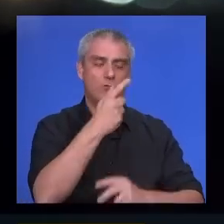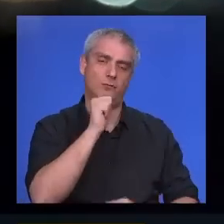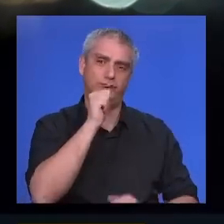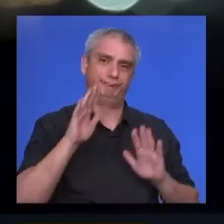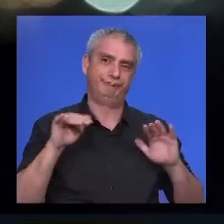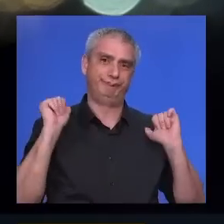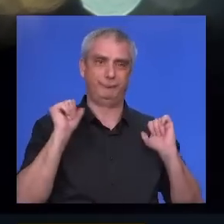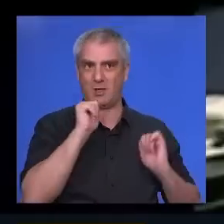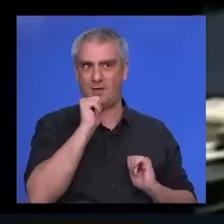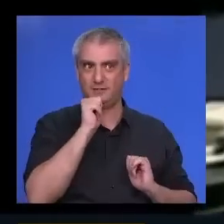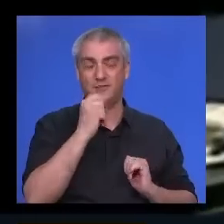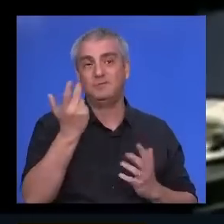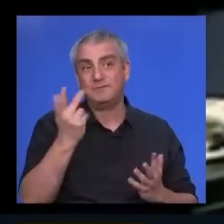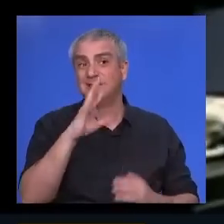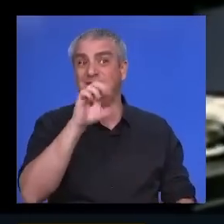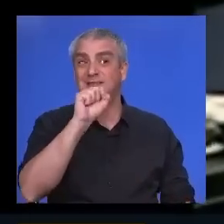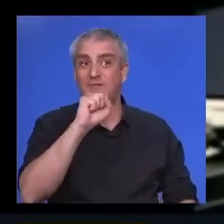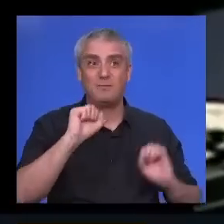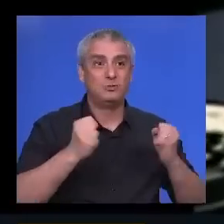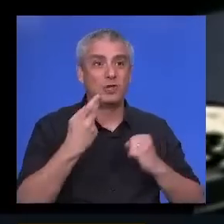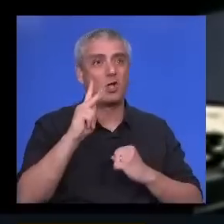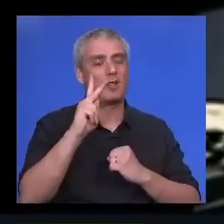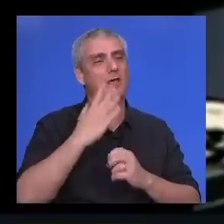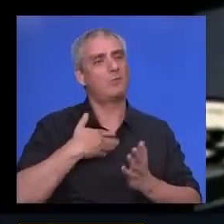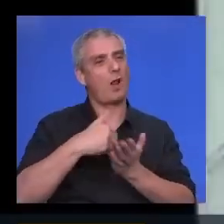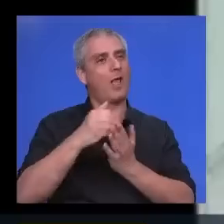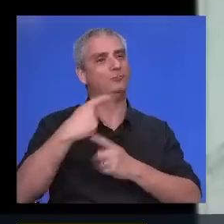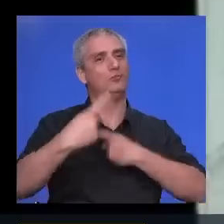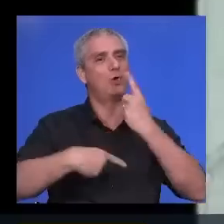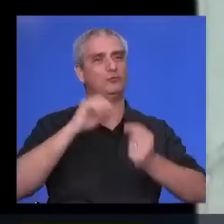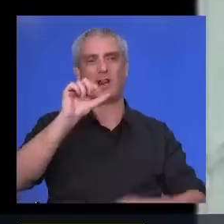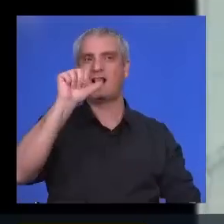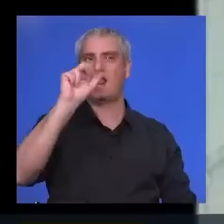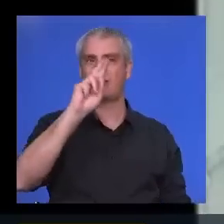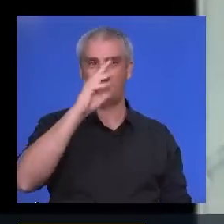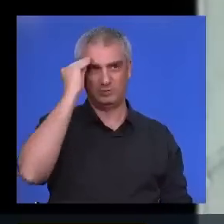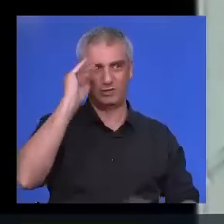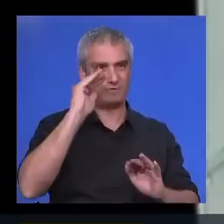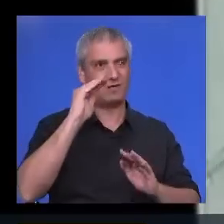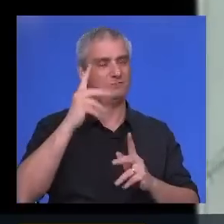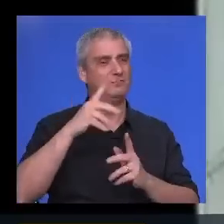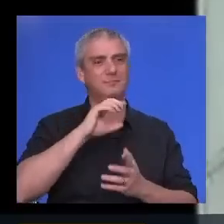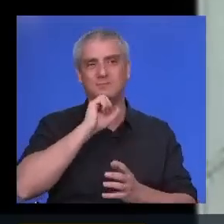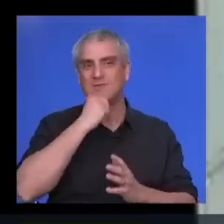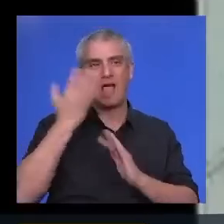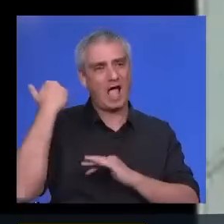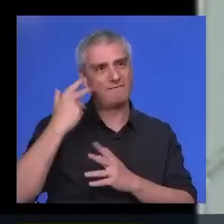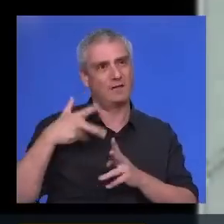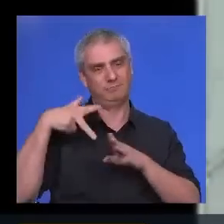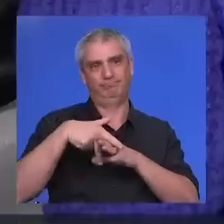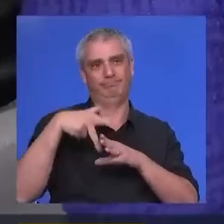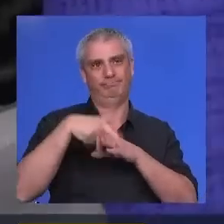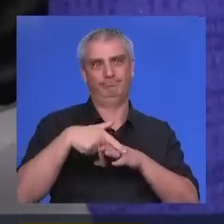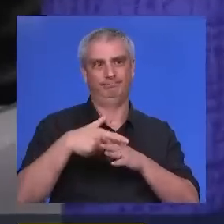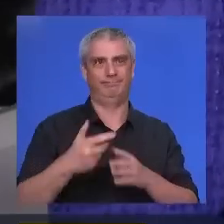נדמה שככל שסטיבה משתדל יותר להמשיך את מורשת אילן רמון, משקעים מן העבר שלו מסרבים להיעלם. הידע